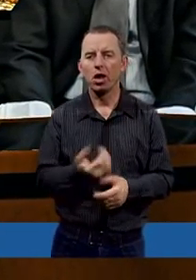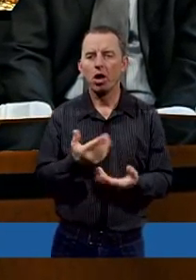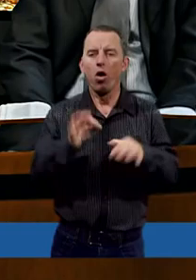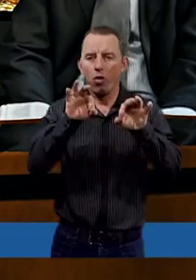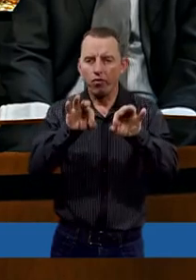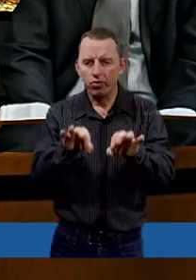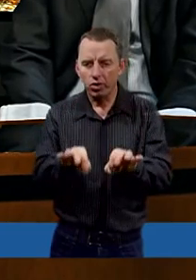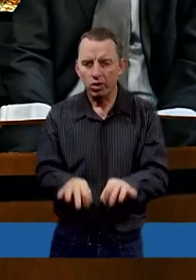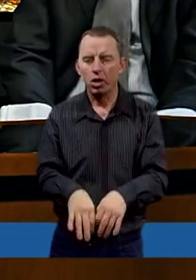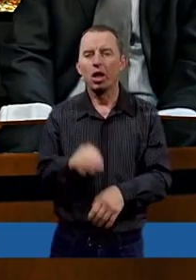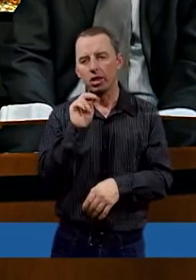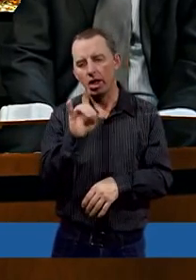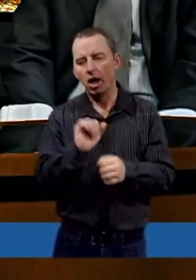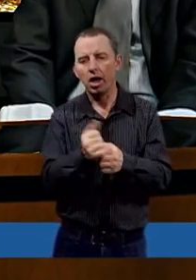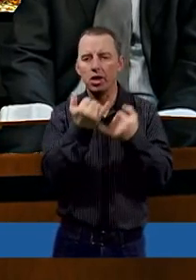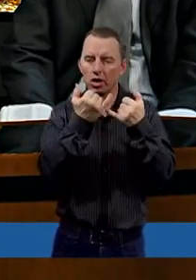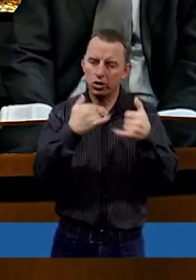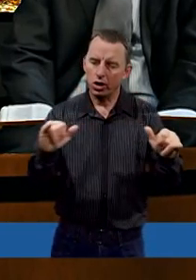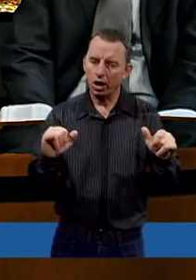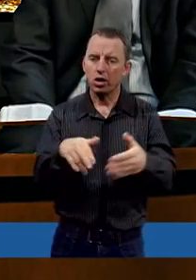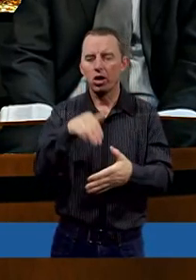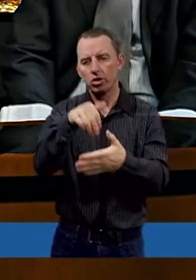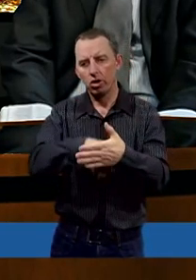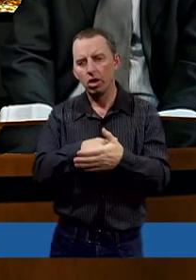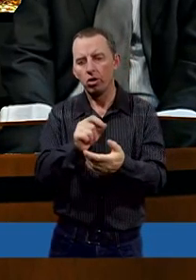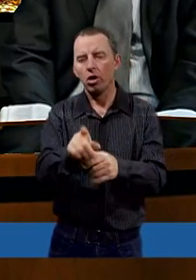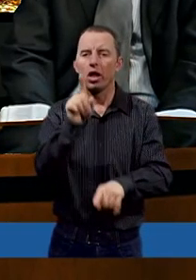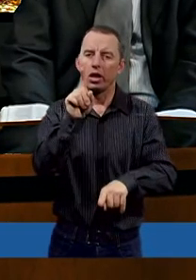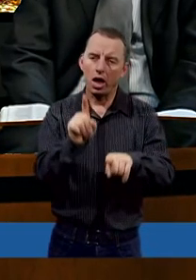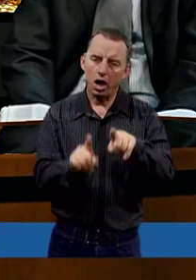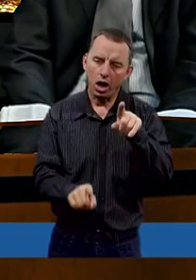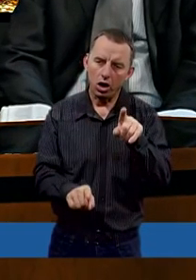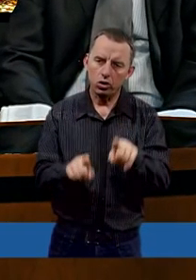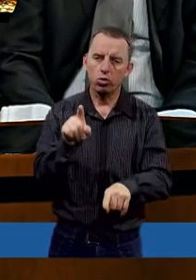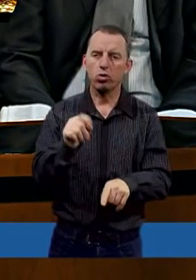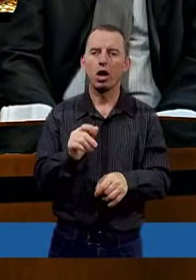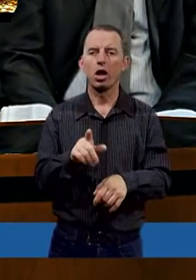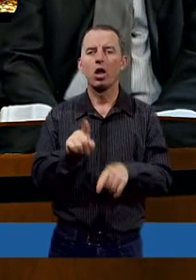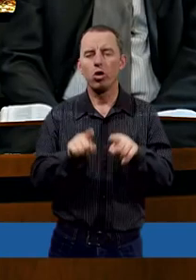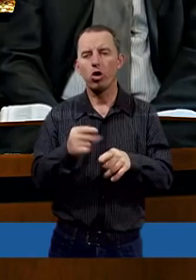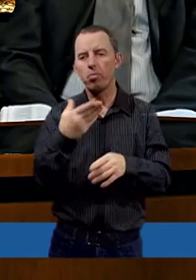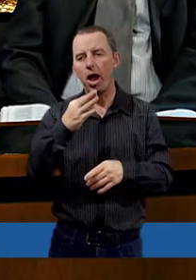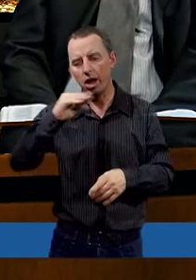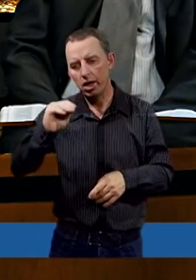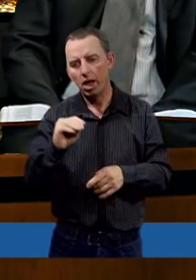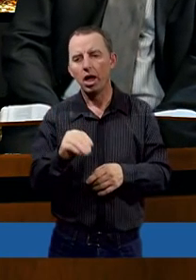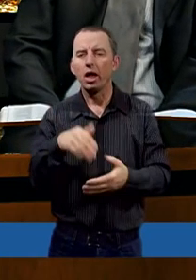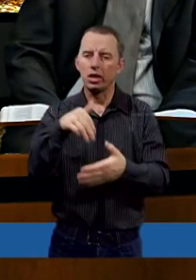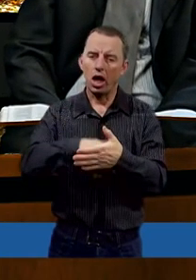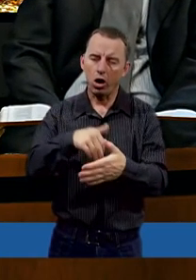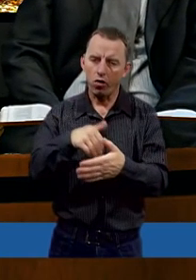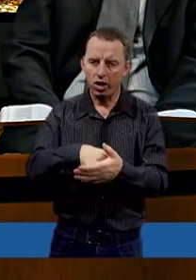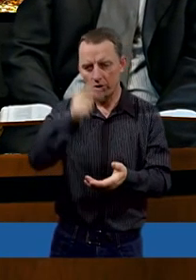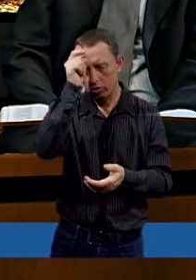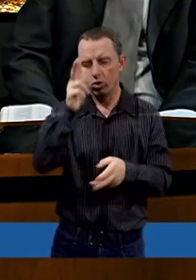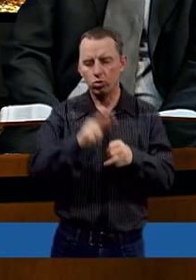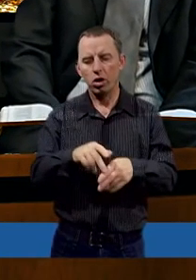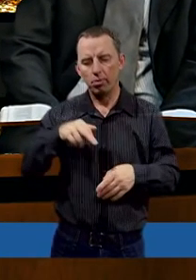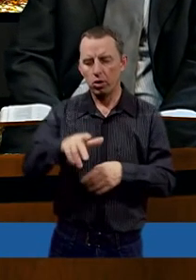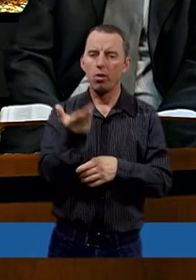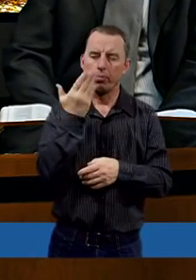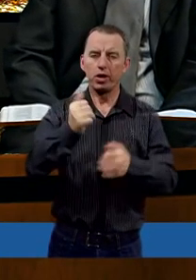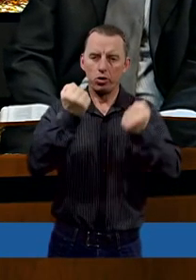obwiniania Joba na przykład, że on tak, a nie inaczej się zachował. Wydaje mi się, że to jest tak naturalne, normalne zachowanie człowieka, który przechodzi przez bardzo